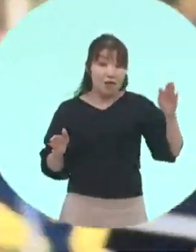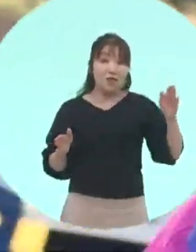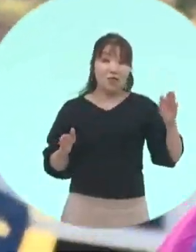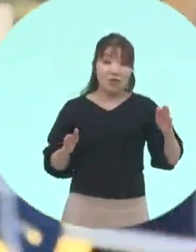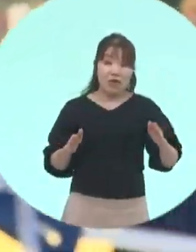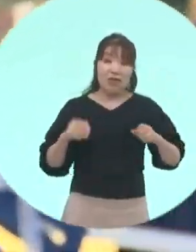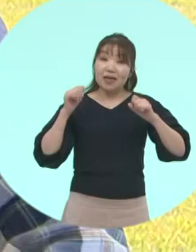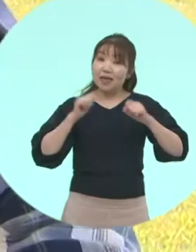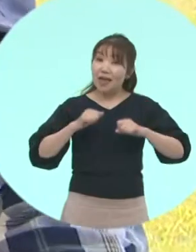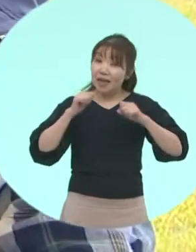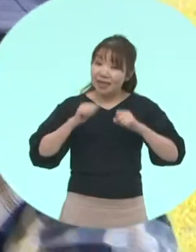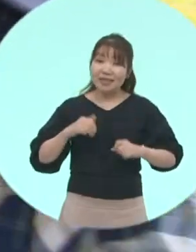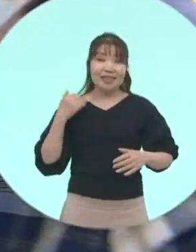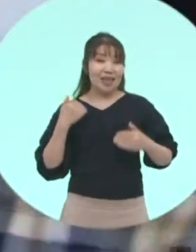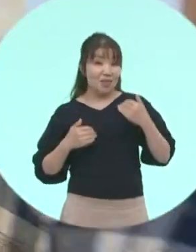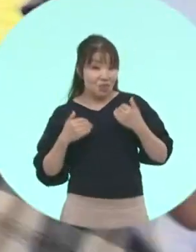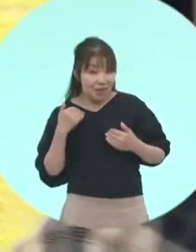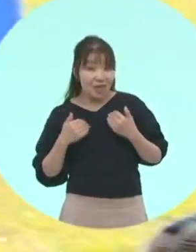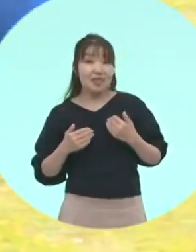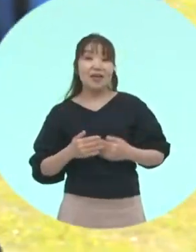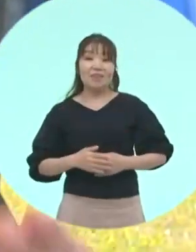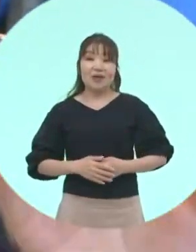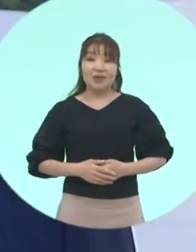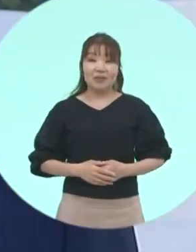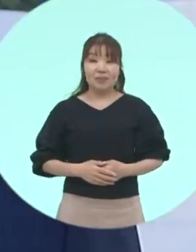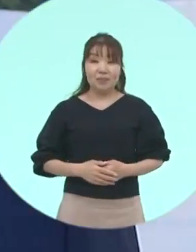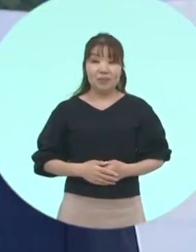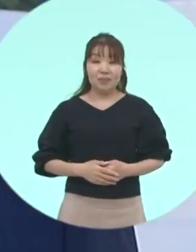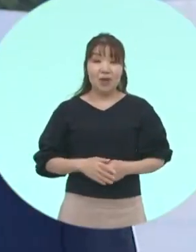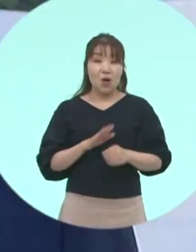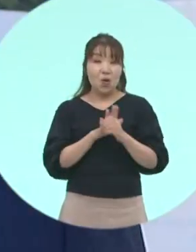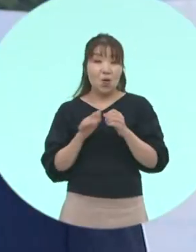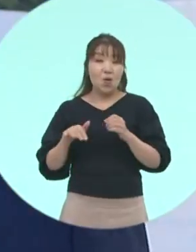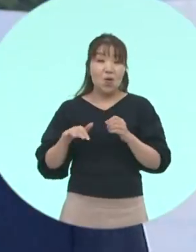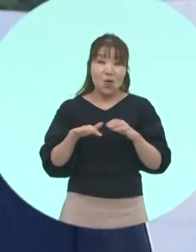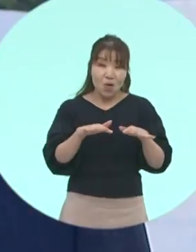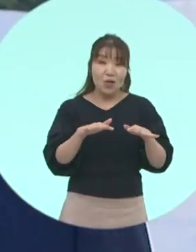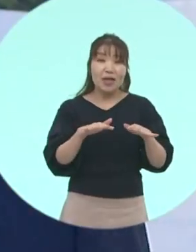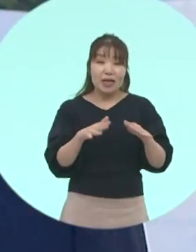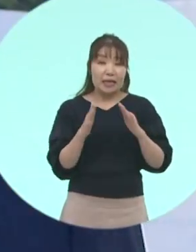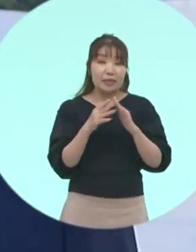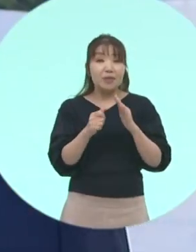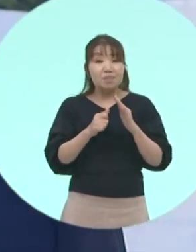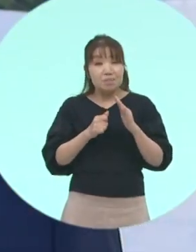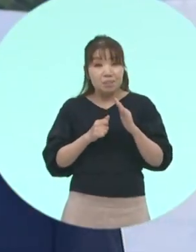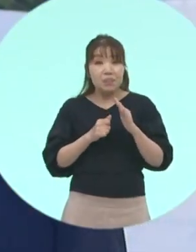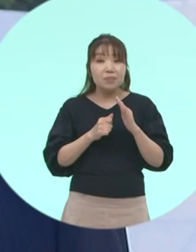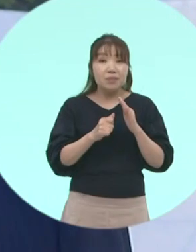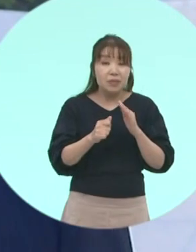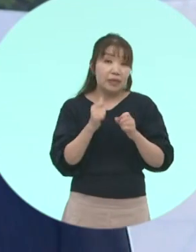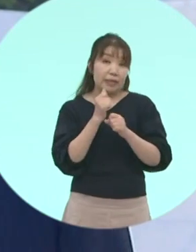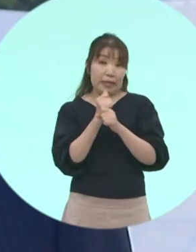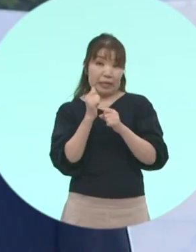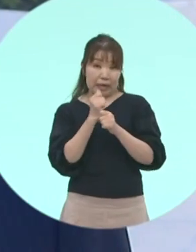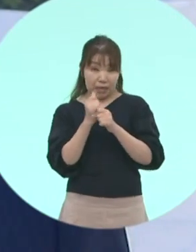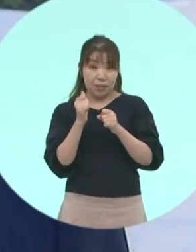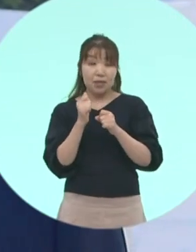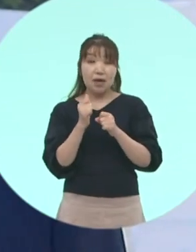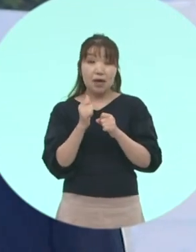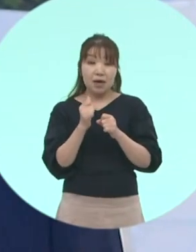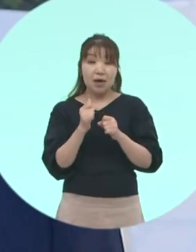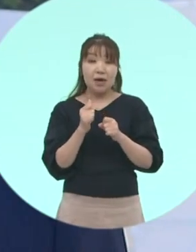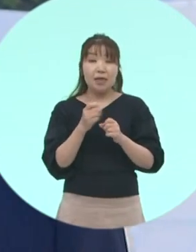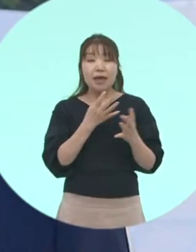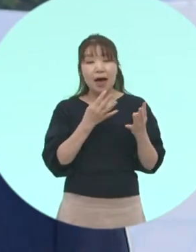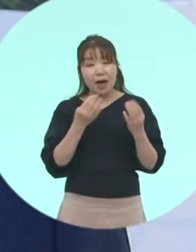方が元気に楽しんでらっしゃいます。 コロナ禍で家に閉じこもって外に出ることができませんでした。多